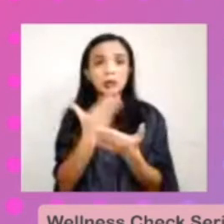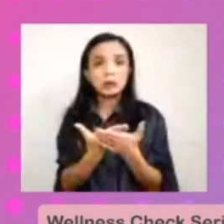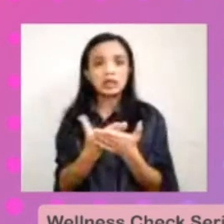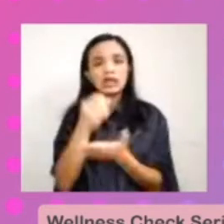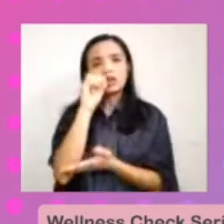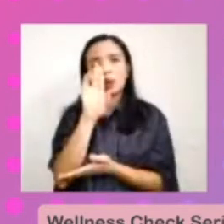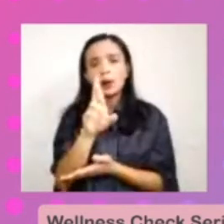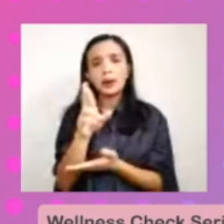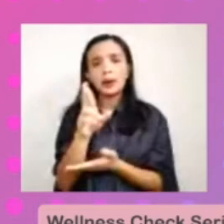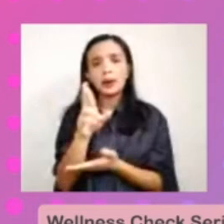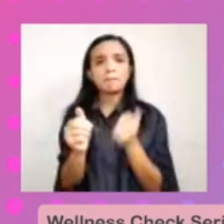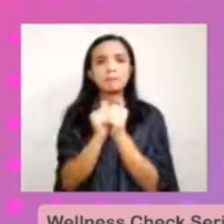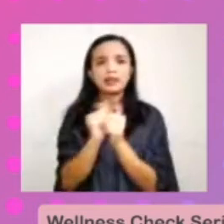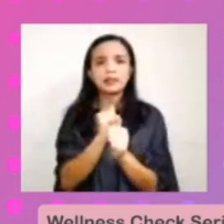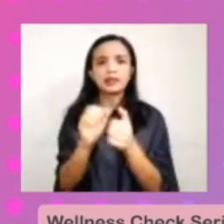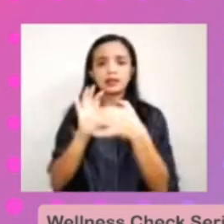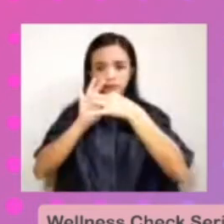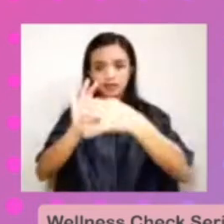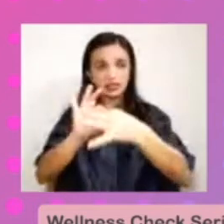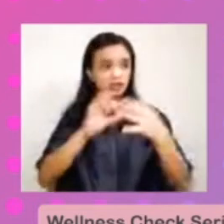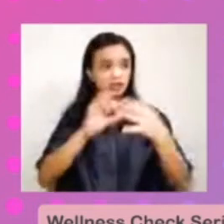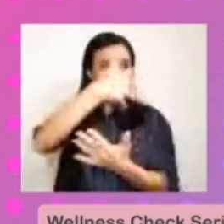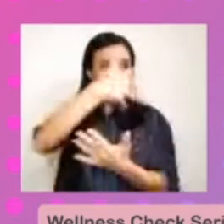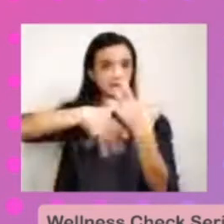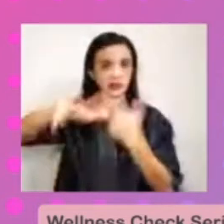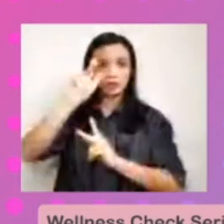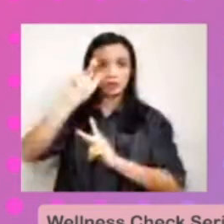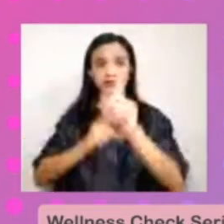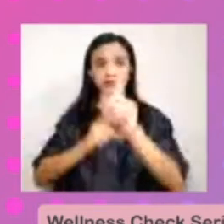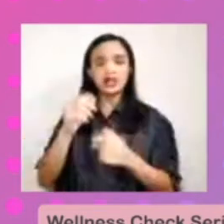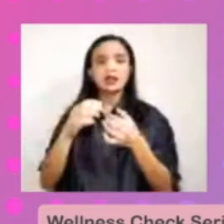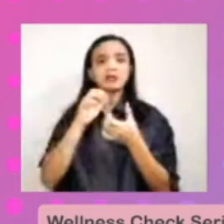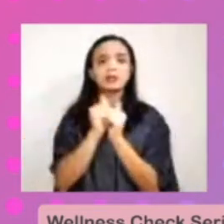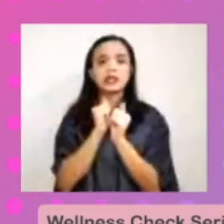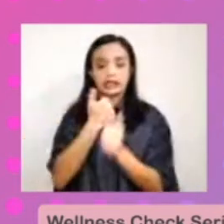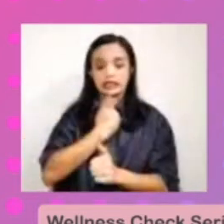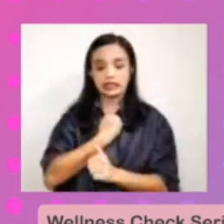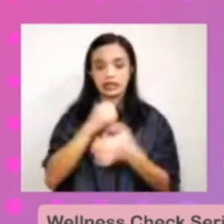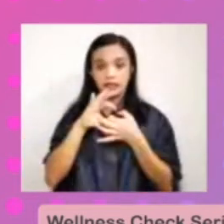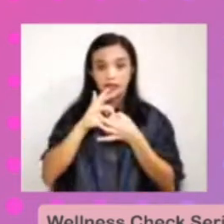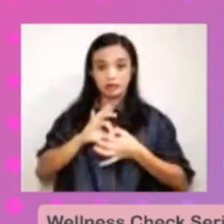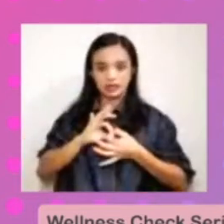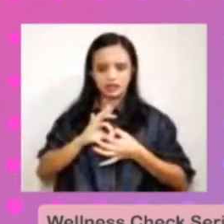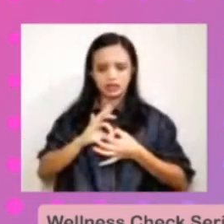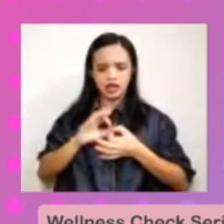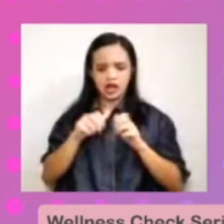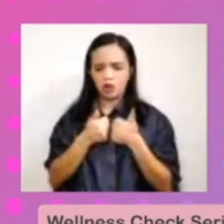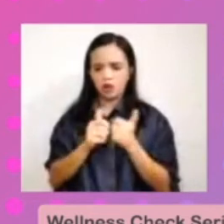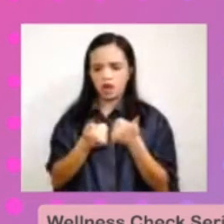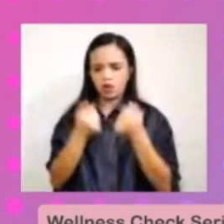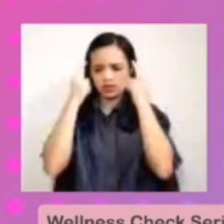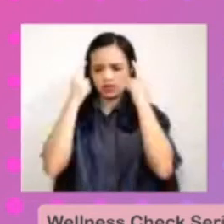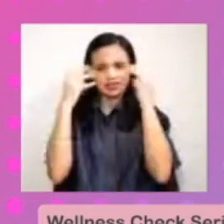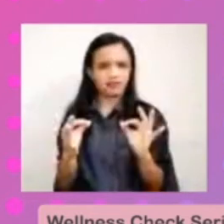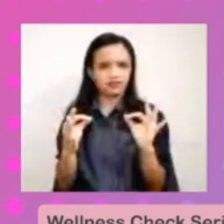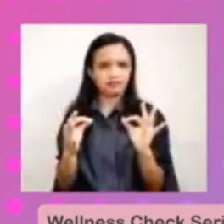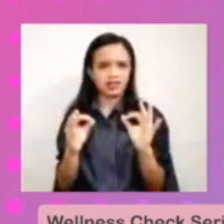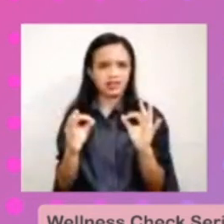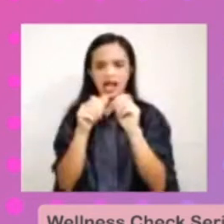biopsychosocial, no? Na kapag kahit sabihin mo na talagang nagji-gym ka and all, pero ang mind mo ay